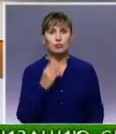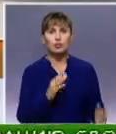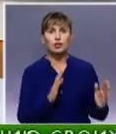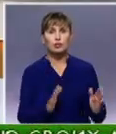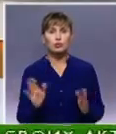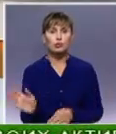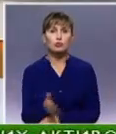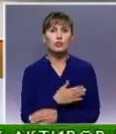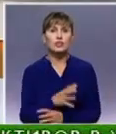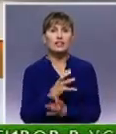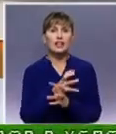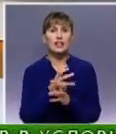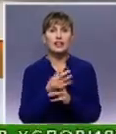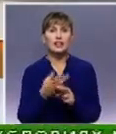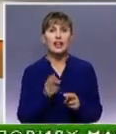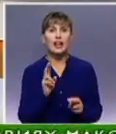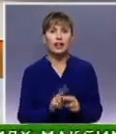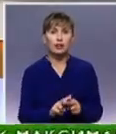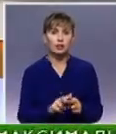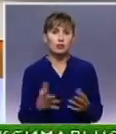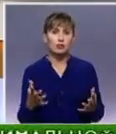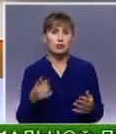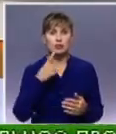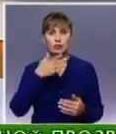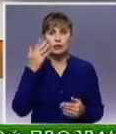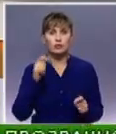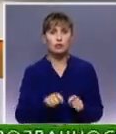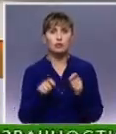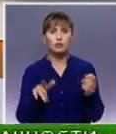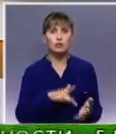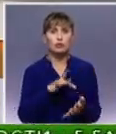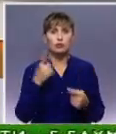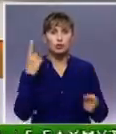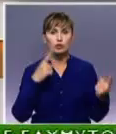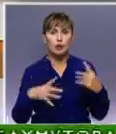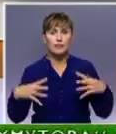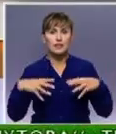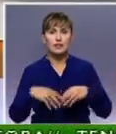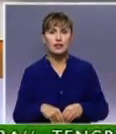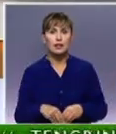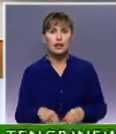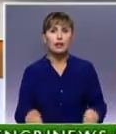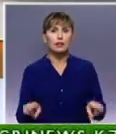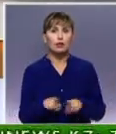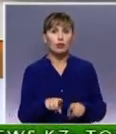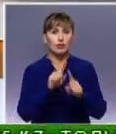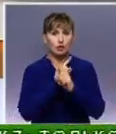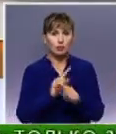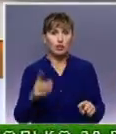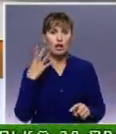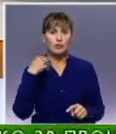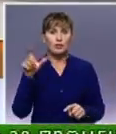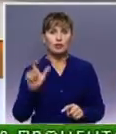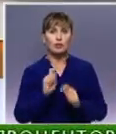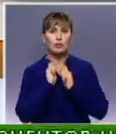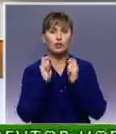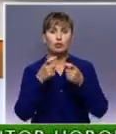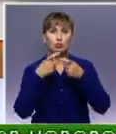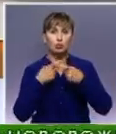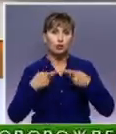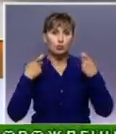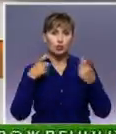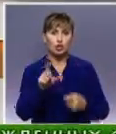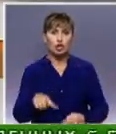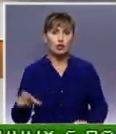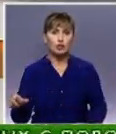По Алматы разгуливает скелет. Это перформанс у недавно созданного в городе творческого объединения. Миссия такого необычного алматинца –